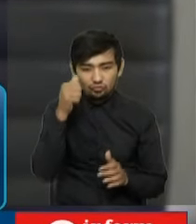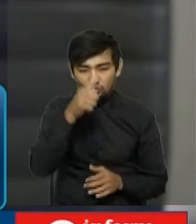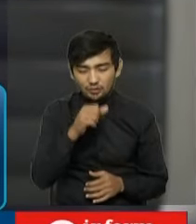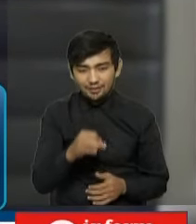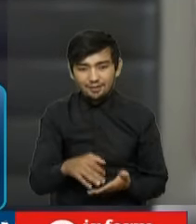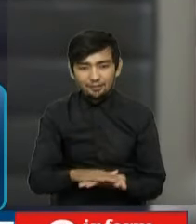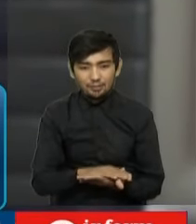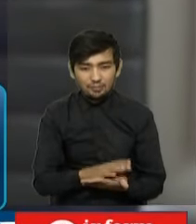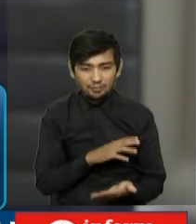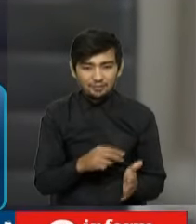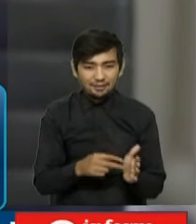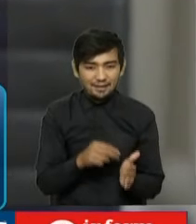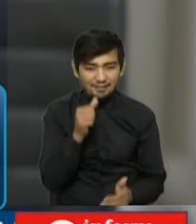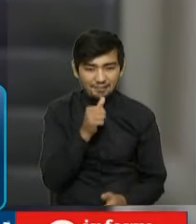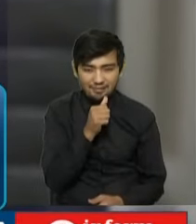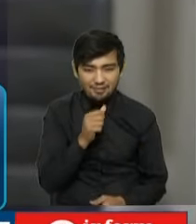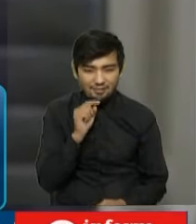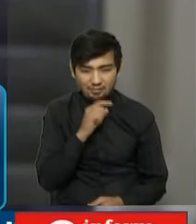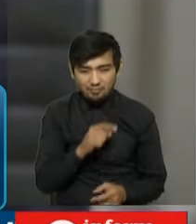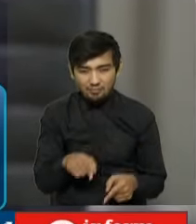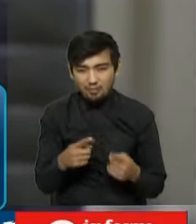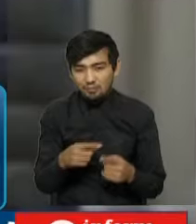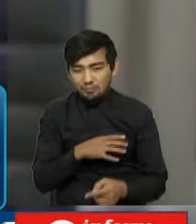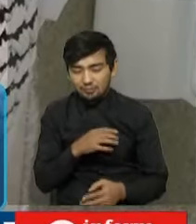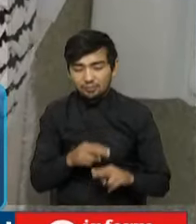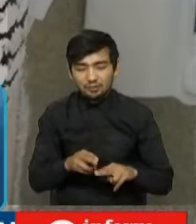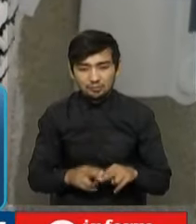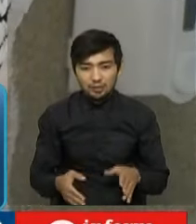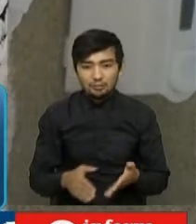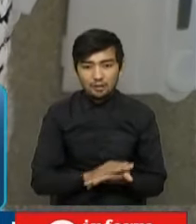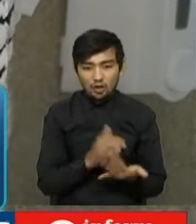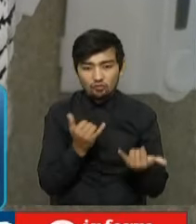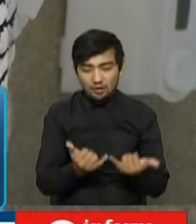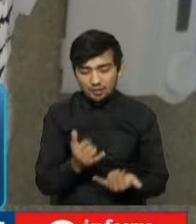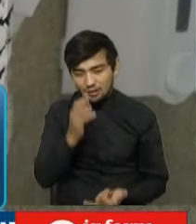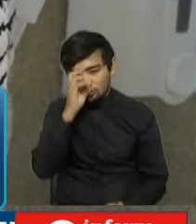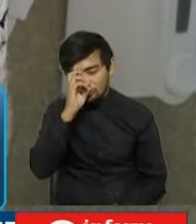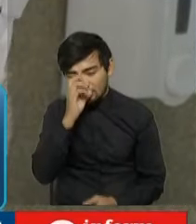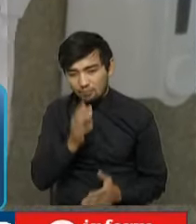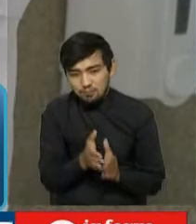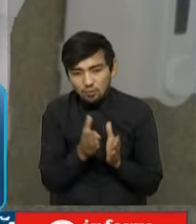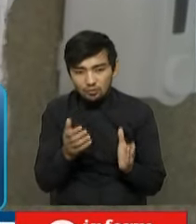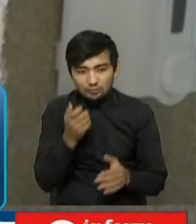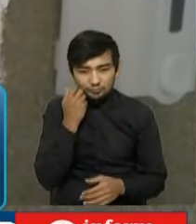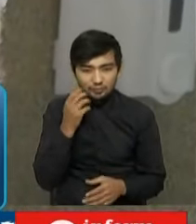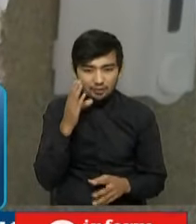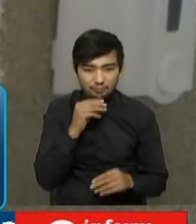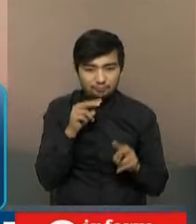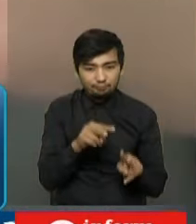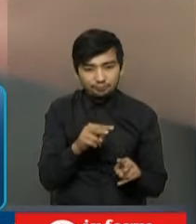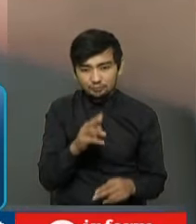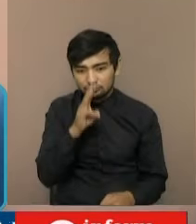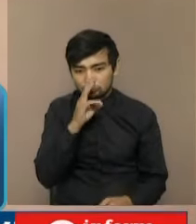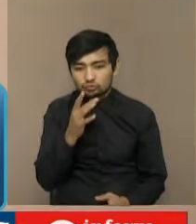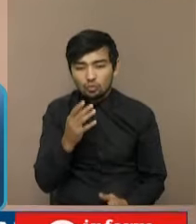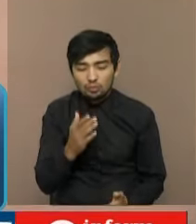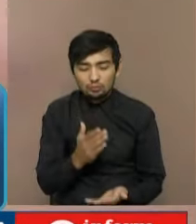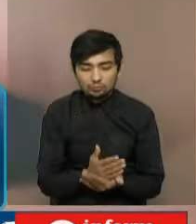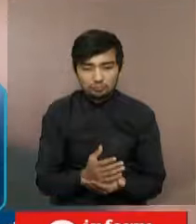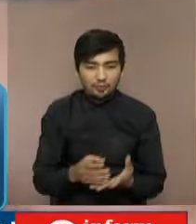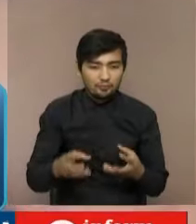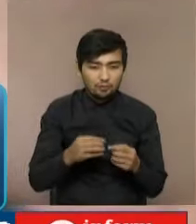отменили из-за роста теневой экономики. Сейчас это тоже не исключено, но сегодня у государства больше возможностей контролировать доходы. А вот экономист